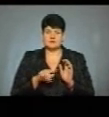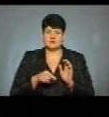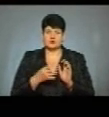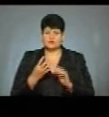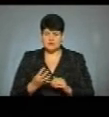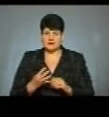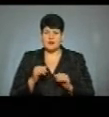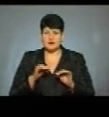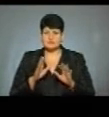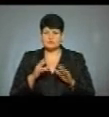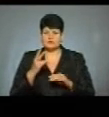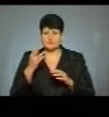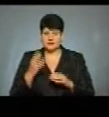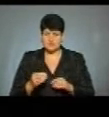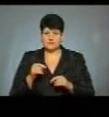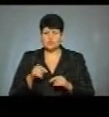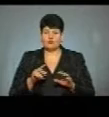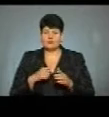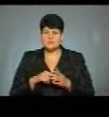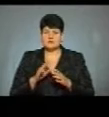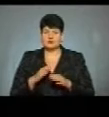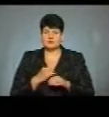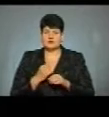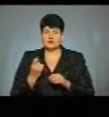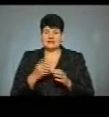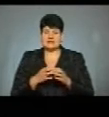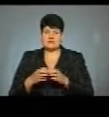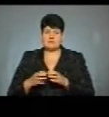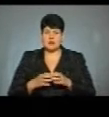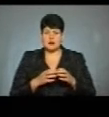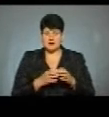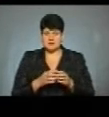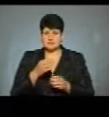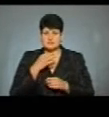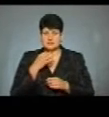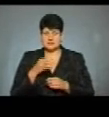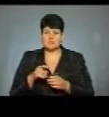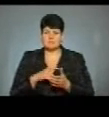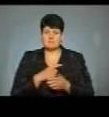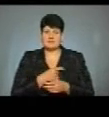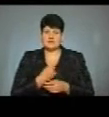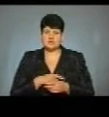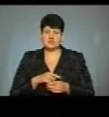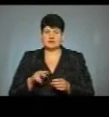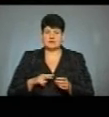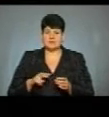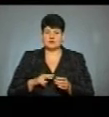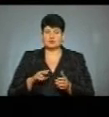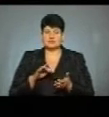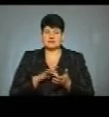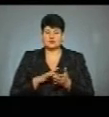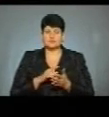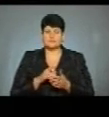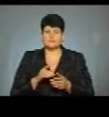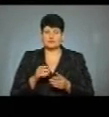діабету» триватиме 2 дні. Для цього в місті працюватиме 11 бригад, розповіла медична директорка Центру первинної медико-санітарної допомоги